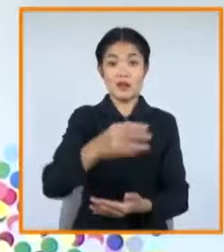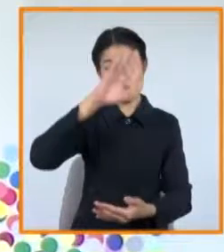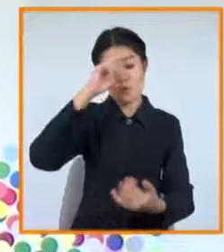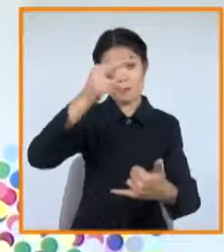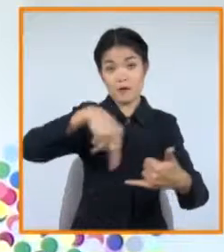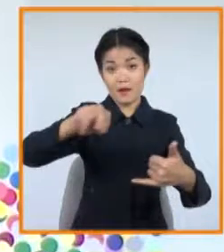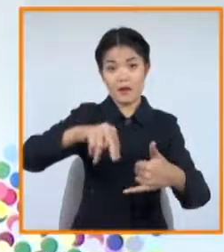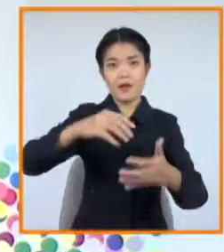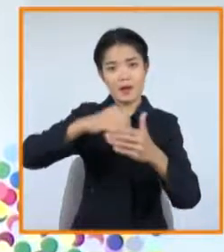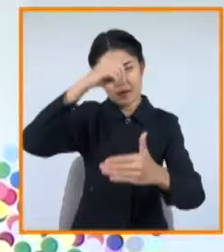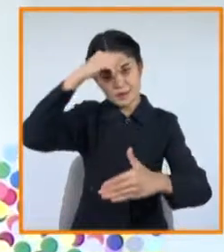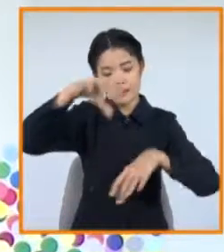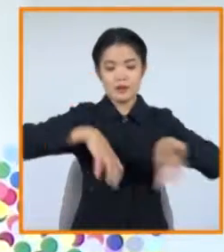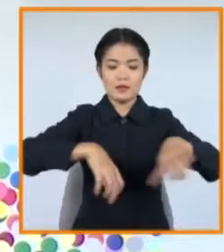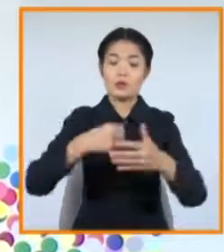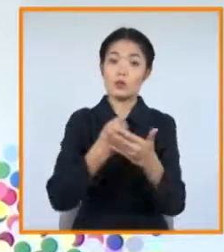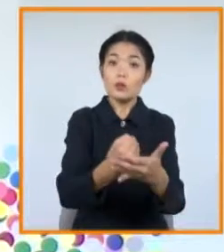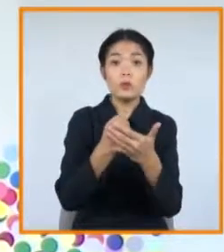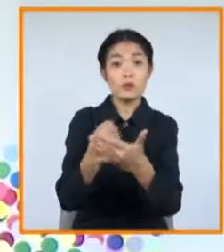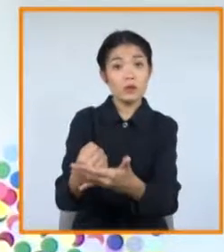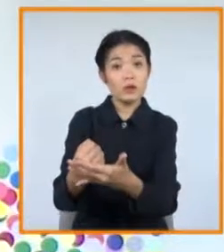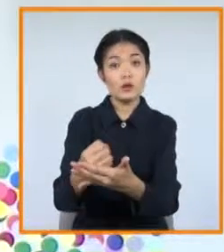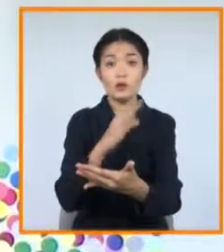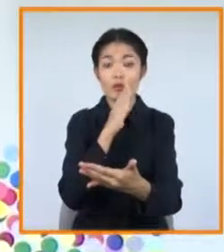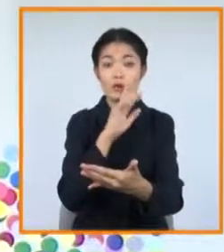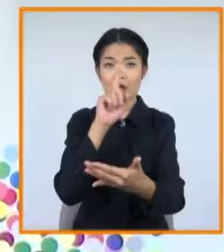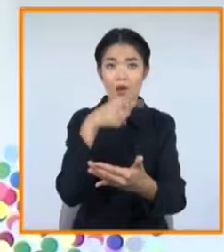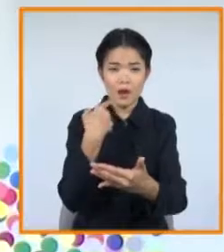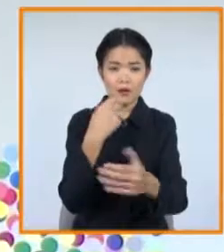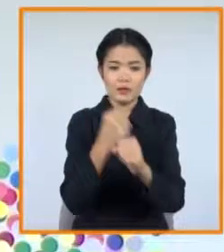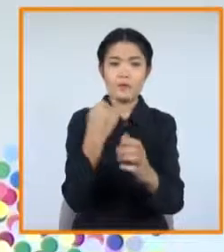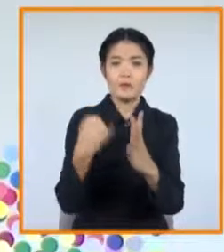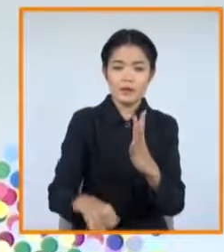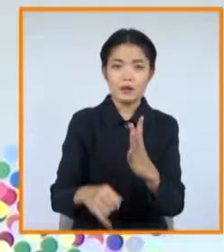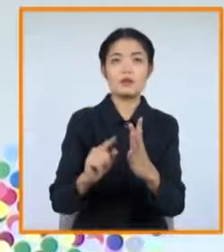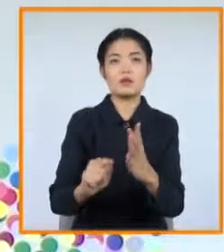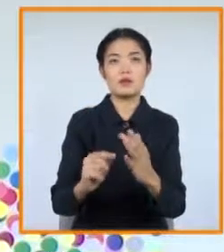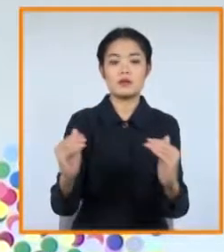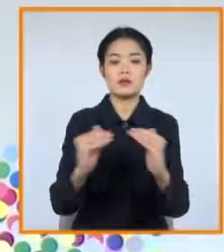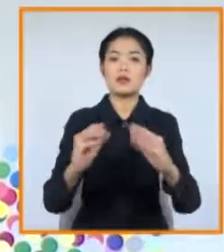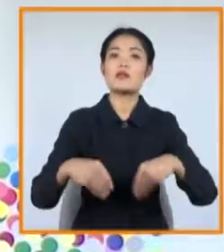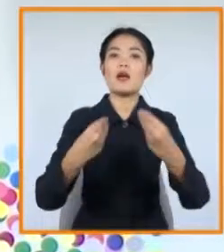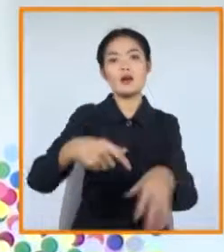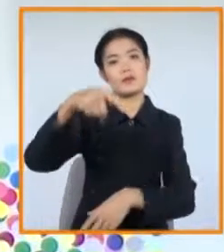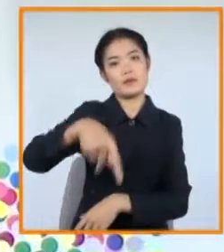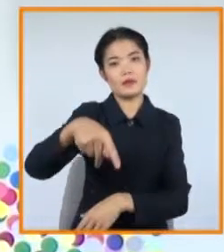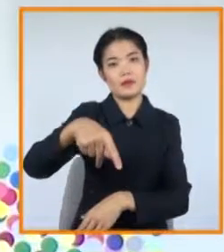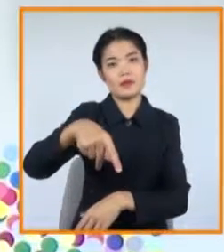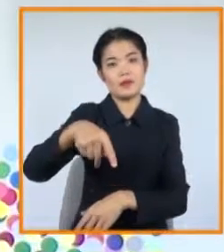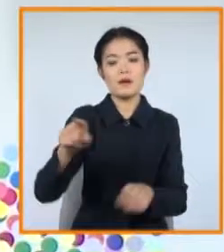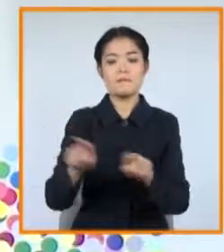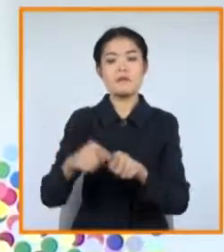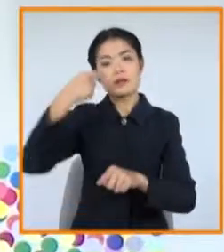ศึกษาการให้ความช่วยเหลือหากเป็นผู้เสียหายในคดีอาญาก็ได้รับสิทธิพิเศษไม่ต่างไปจากคนไ